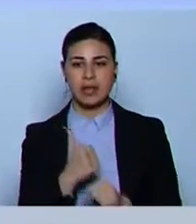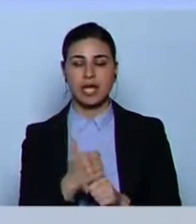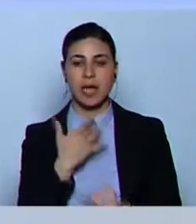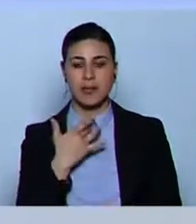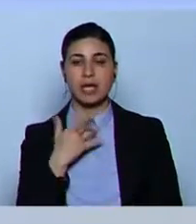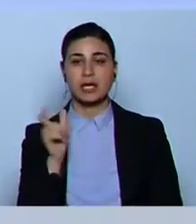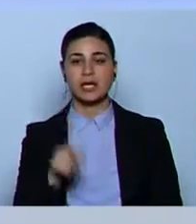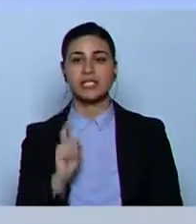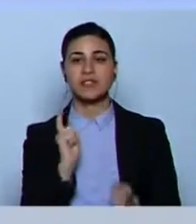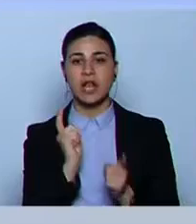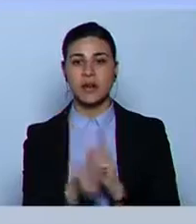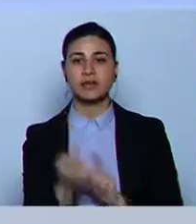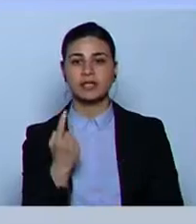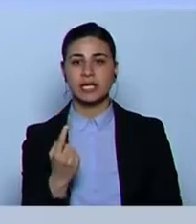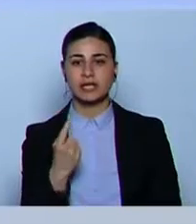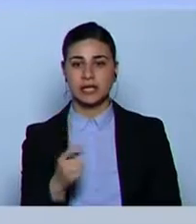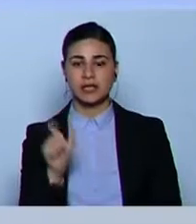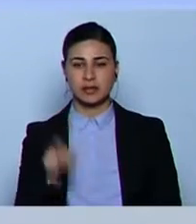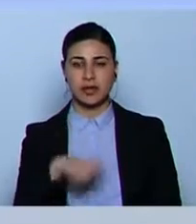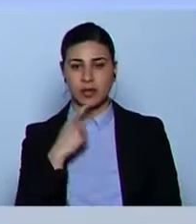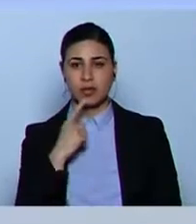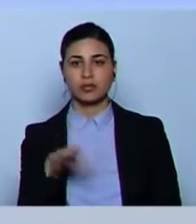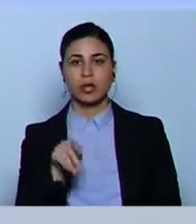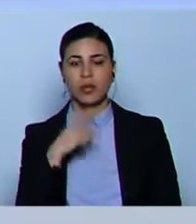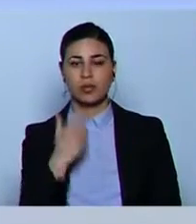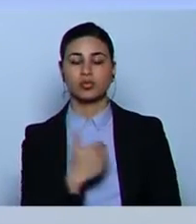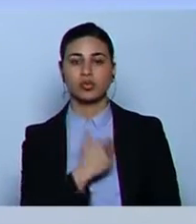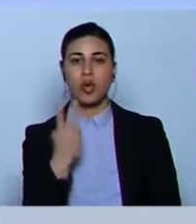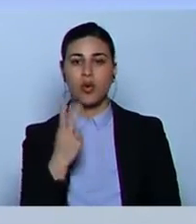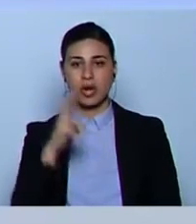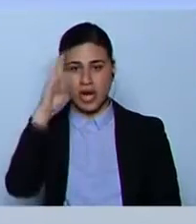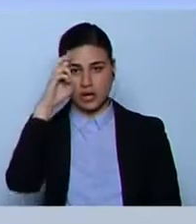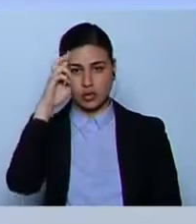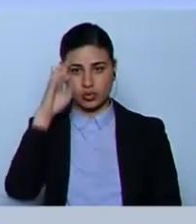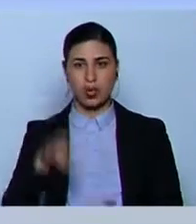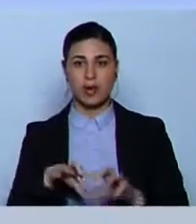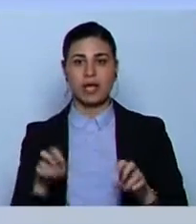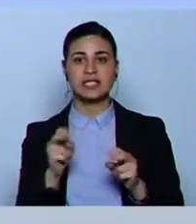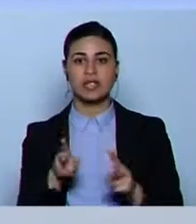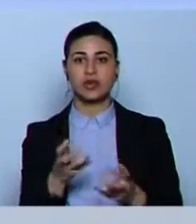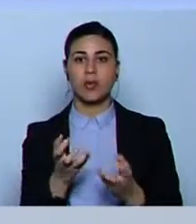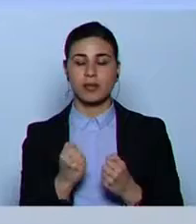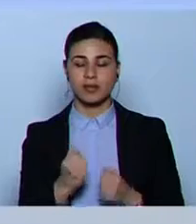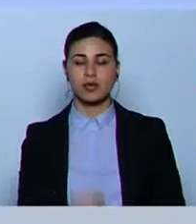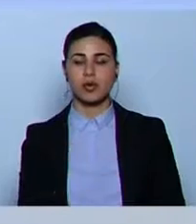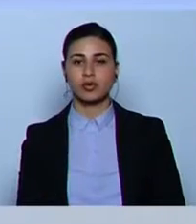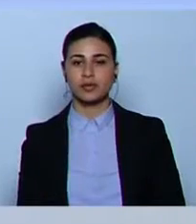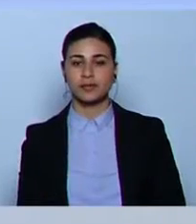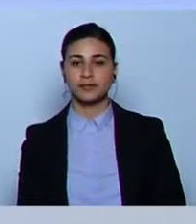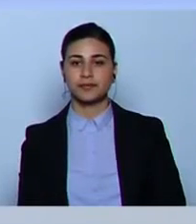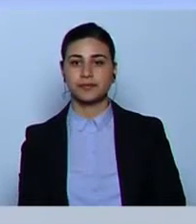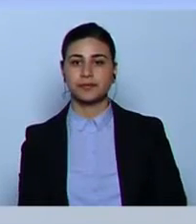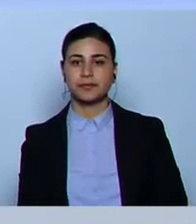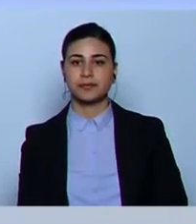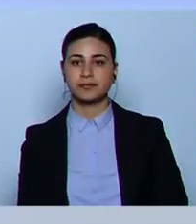ამ ცვლილებების ერთ-ერთ თქვათ ლეიტმოტივად ზუსტად ეს არის რომ შეიძლება ორ ხელისუფლებიანობის საშიშროება მივიღოთ. ამ